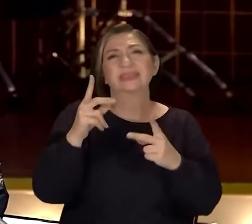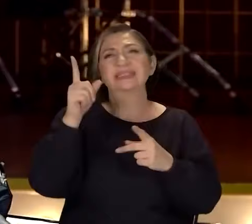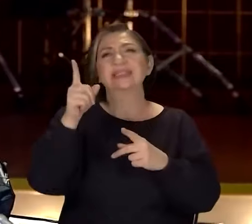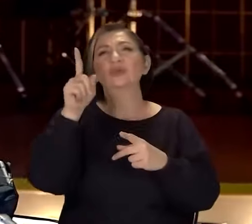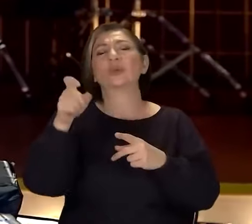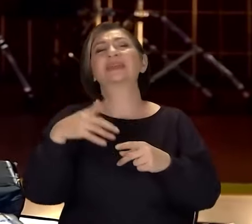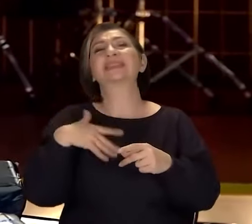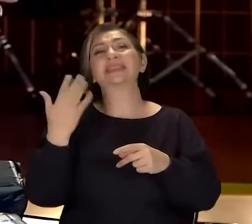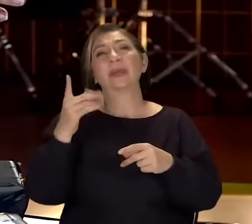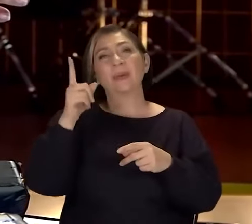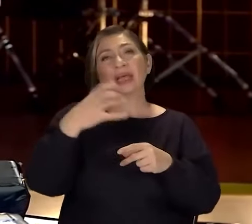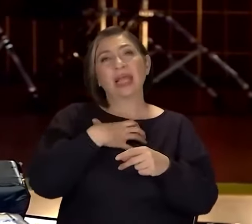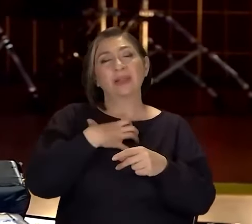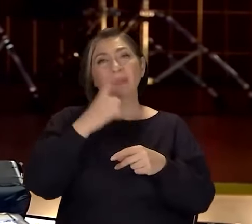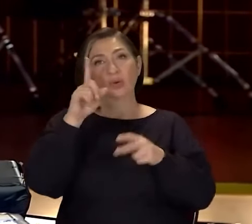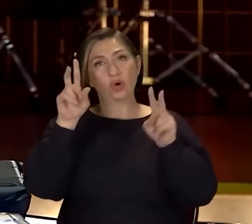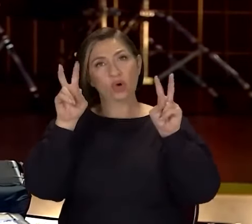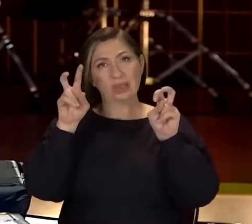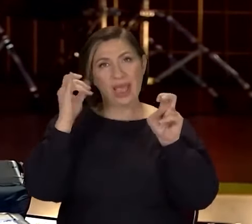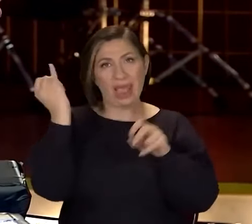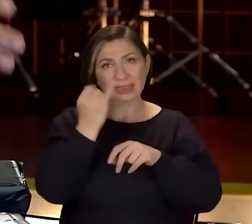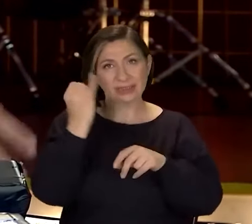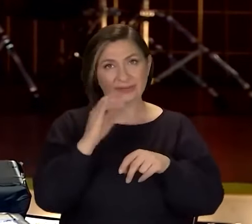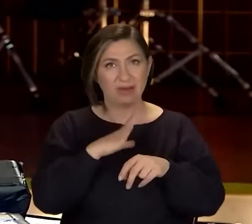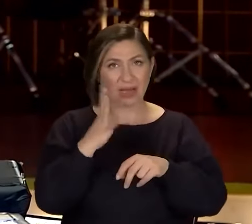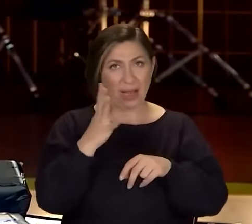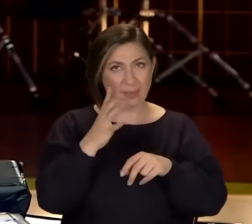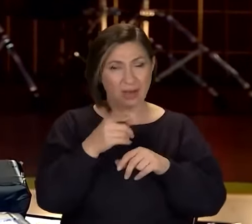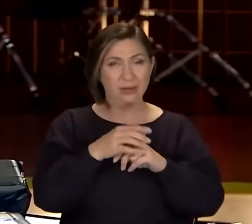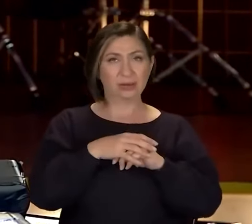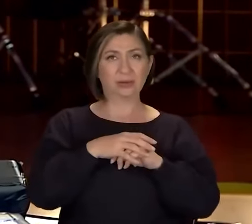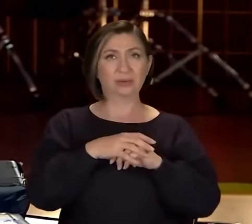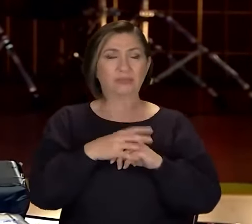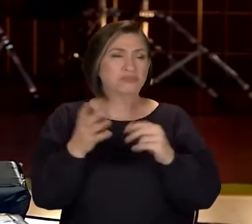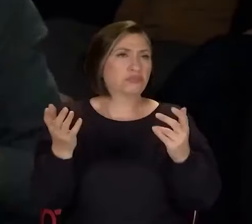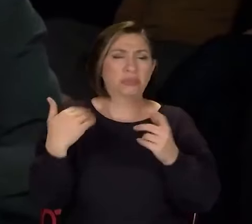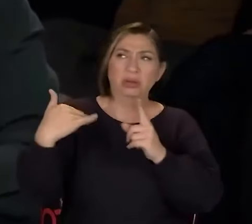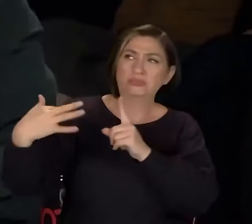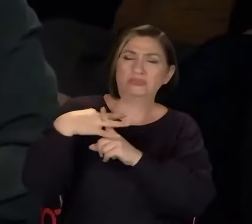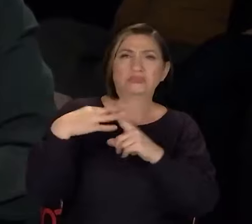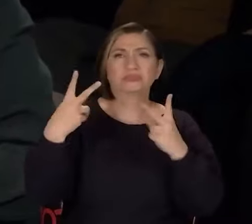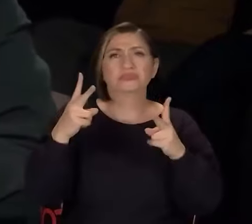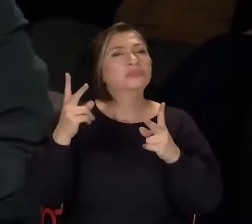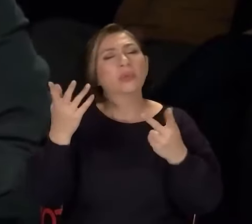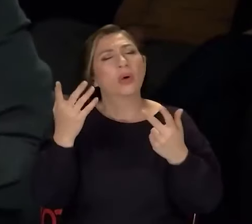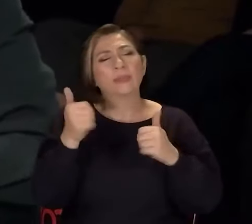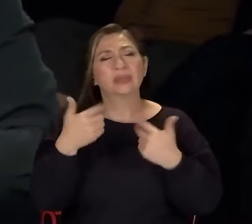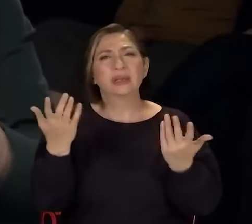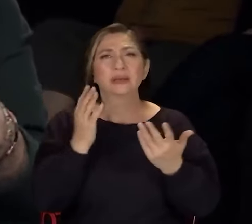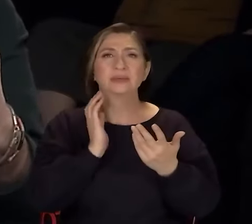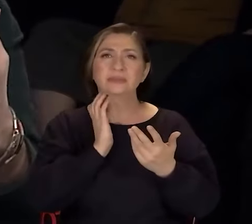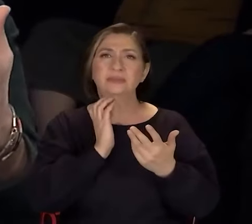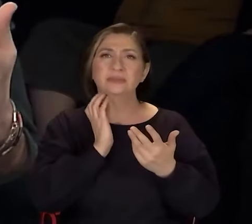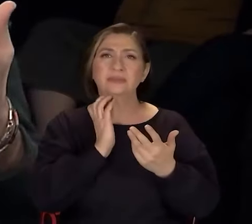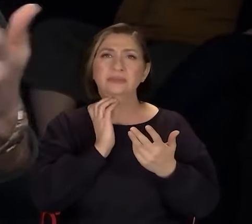sana onu sormak istemedim. Yok, ama senin de bu konuda bir eleştirin var anladığım kadarıyla. Ben de konulabilirim. Tabii ki de yani hiç önemli değil. Ya